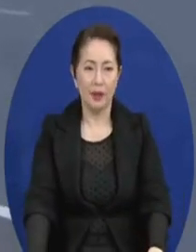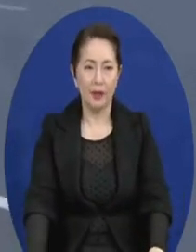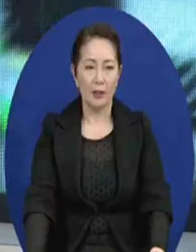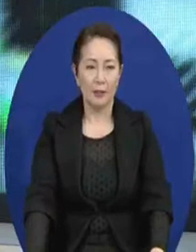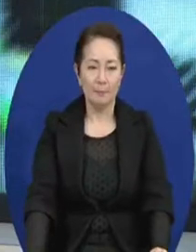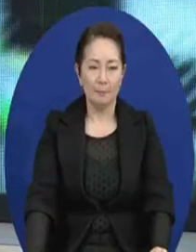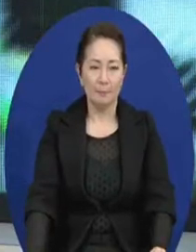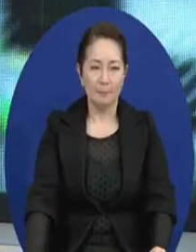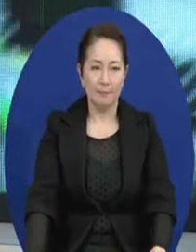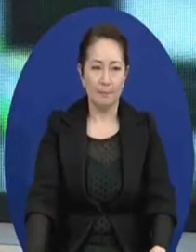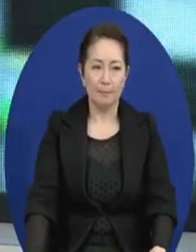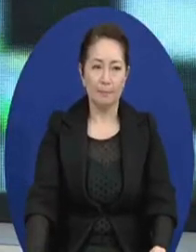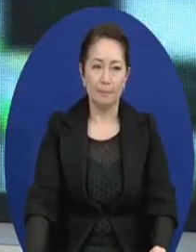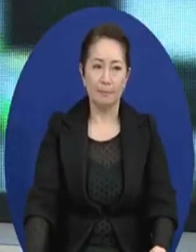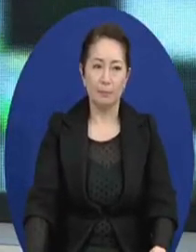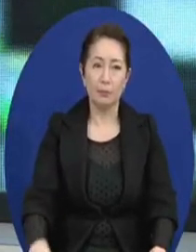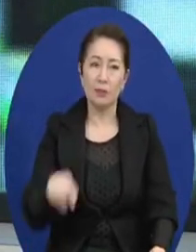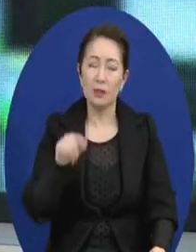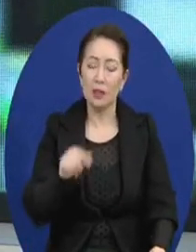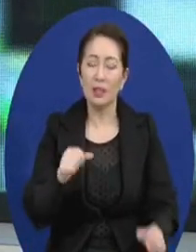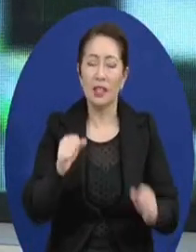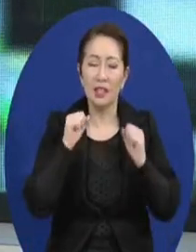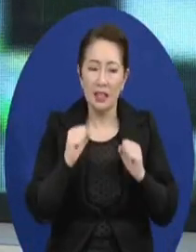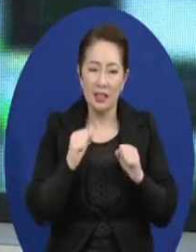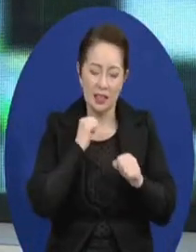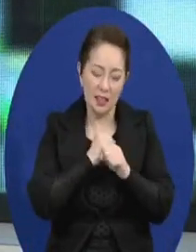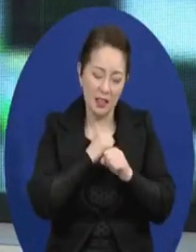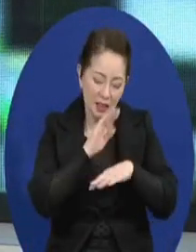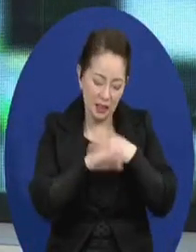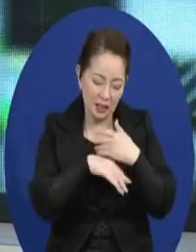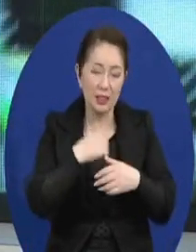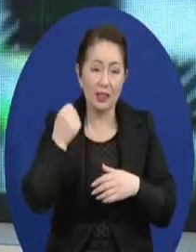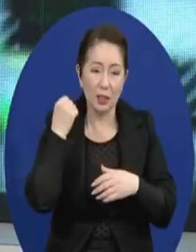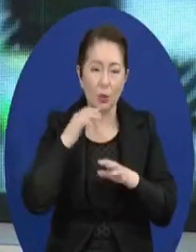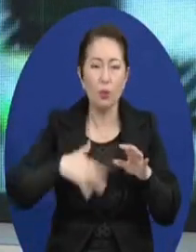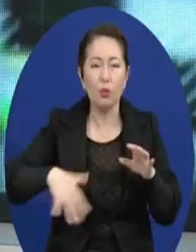Хэрвээ хичээж хөдөлмөрлөж чадвал бүх ажил сайхан.